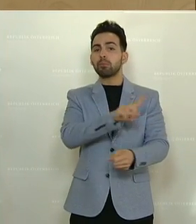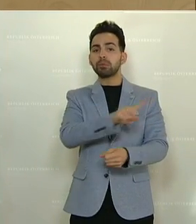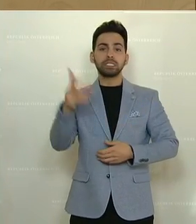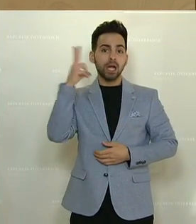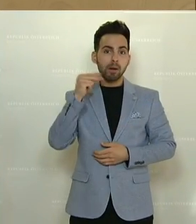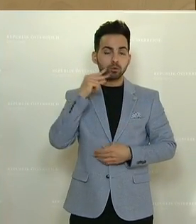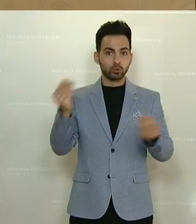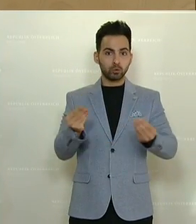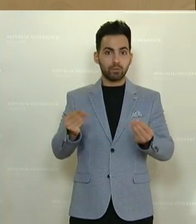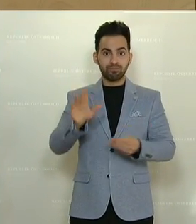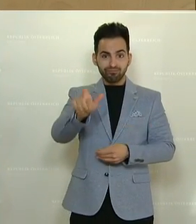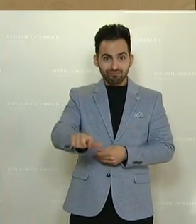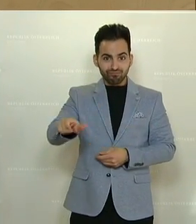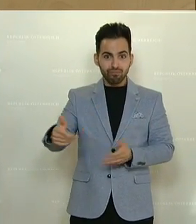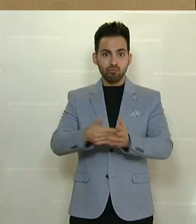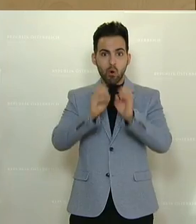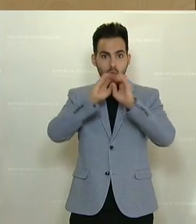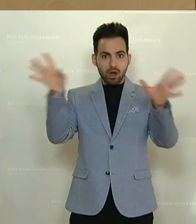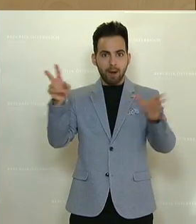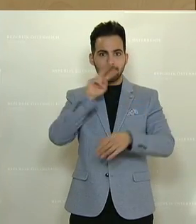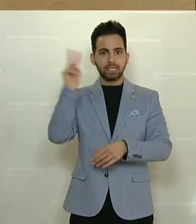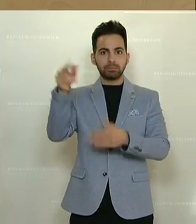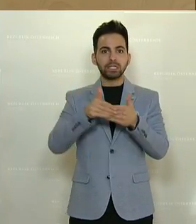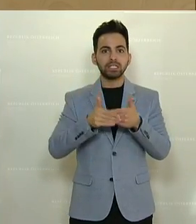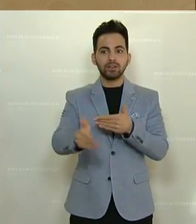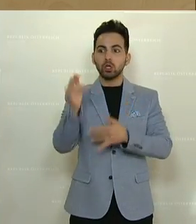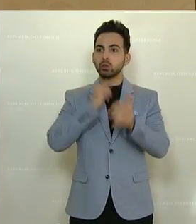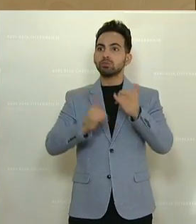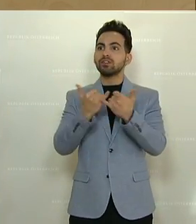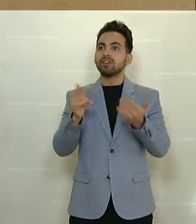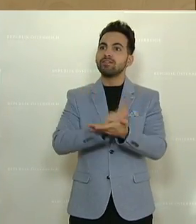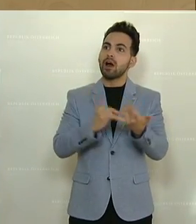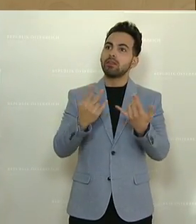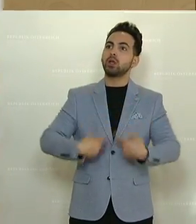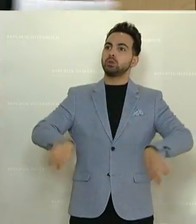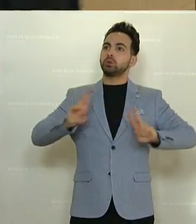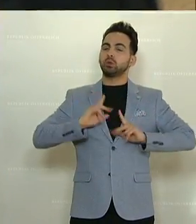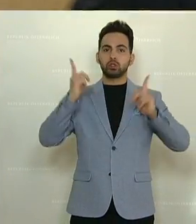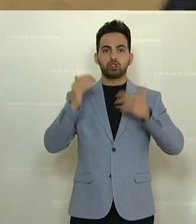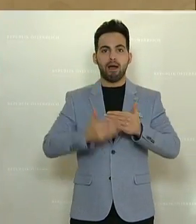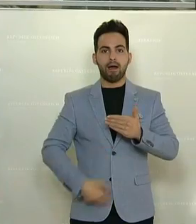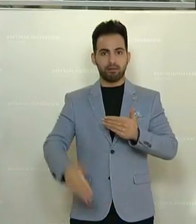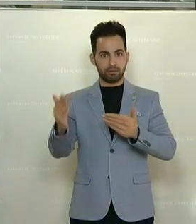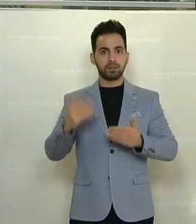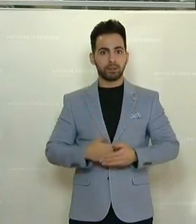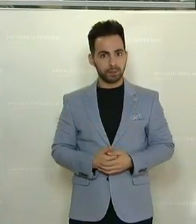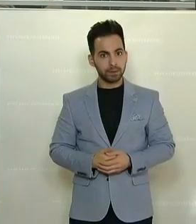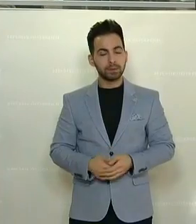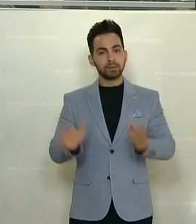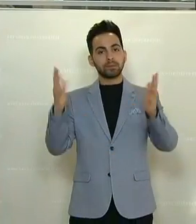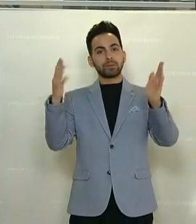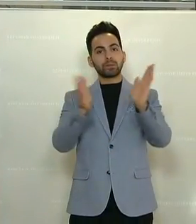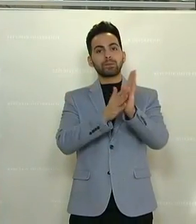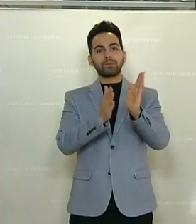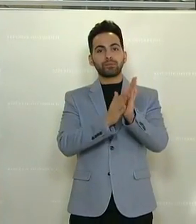denn es braucht endlich klare Perspektiven, unter welchen Voraussetzungen der Tourismus wieder durchstarten kann. Sagt Maximilian Köllner von